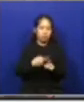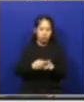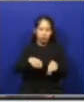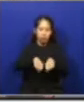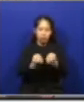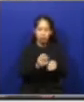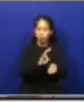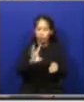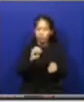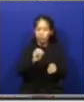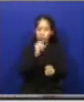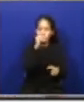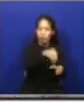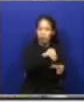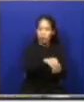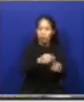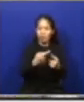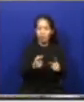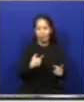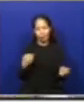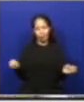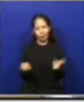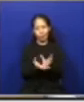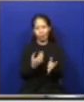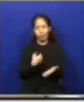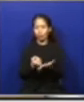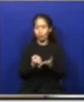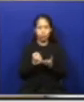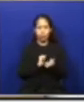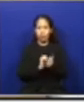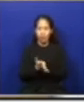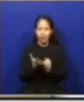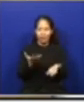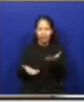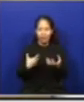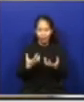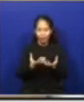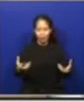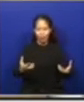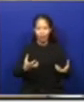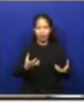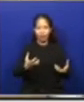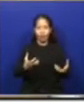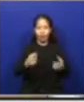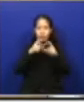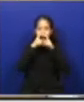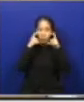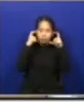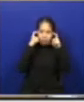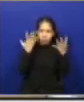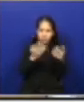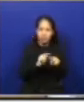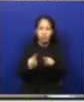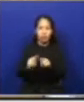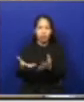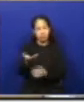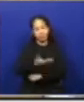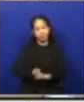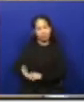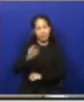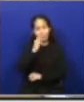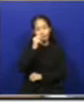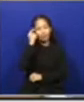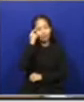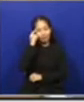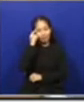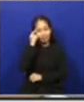หรืออุปสรรคในการจัดสรรอุปกรณ์ทางด้านการแพทย์อันนี้ไม่ต้องพูดถึงนะคะเพราะว่าทุกคนทราบดีหน้ากากประชาช